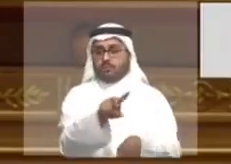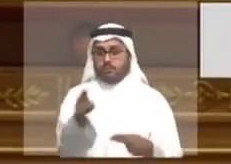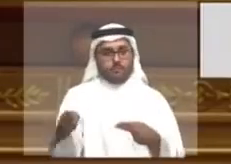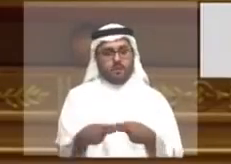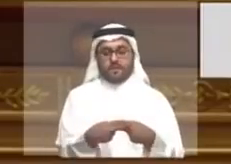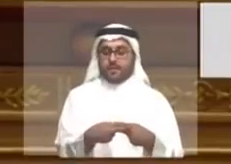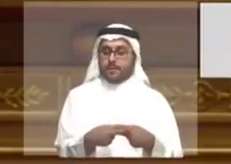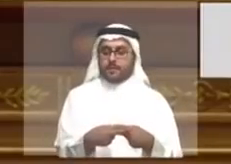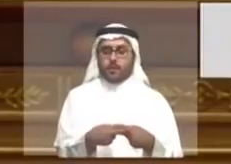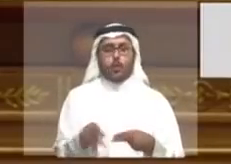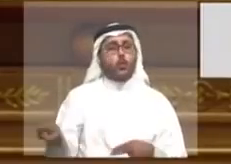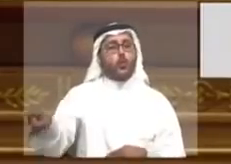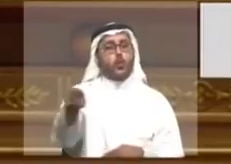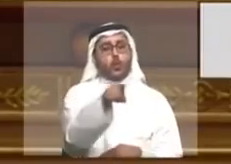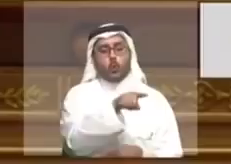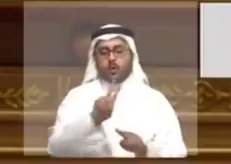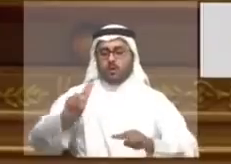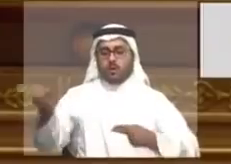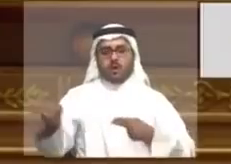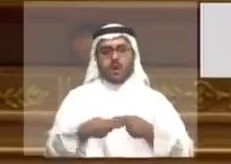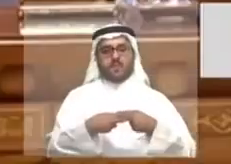ونشيد بالإجماع الدولي